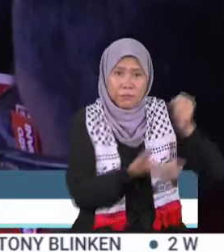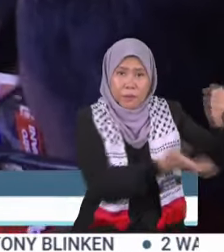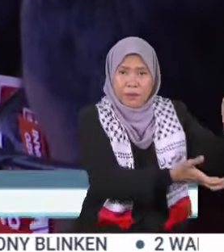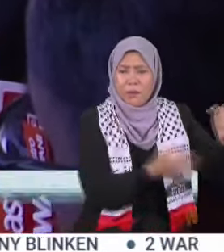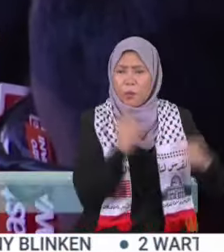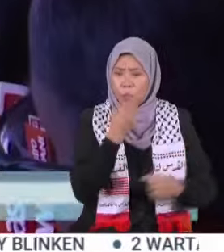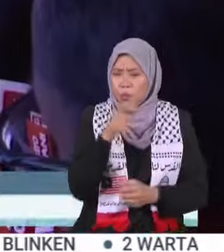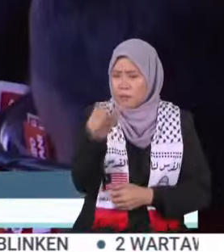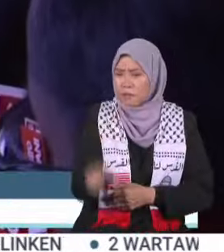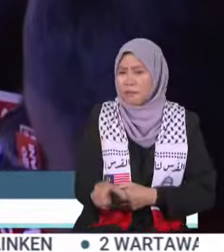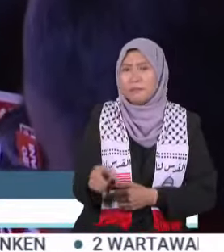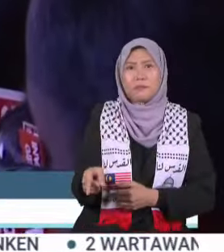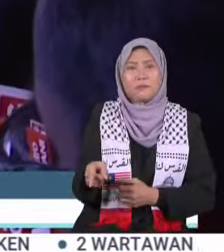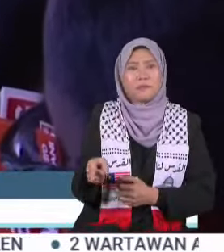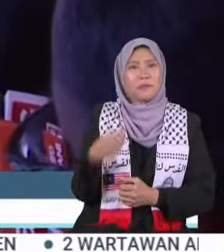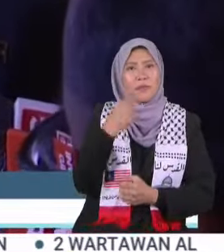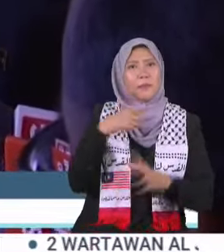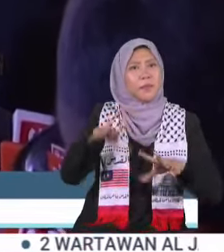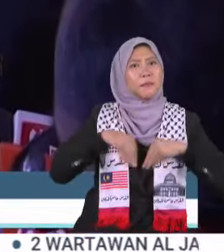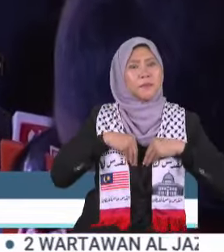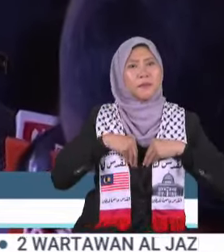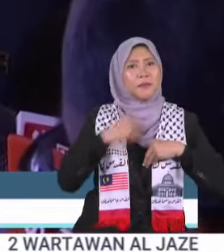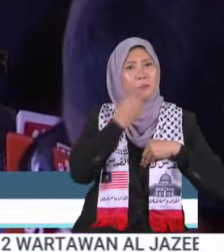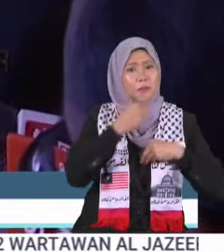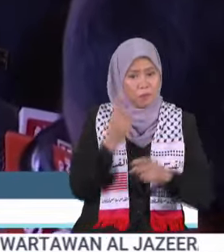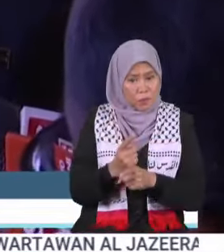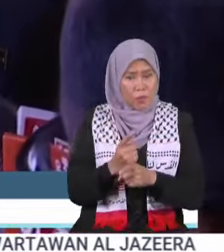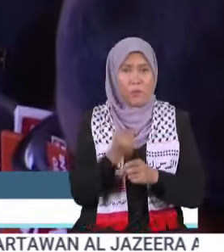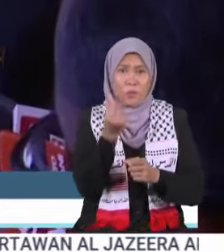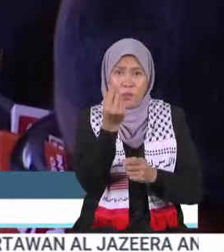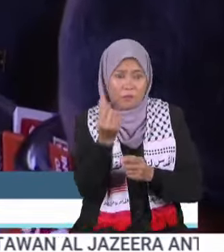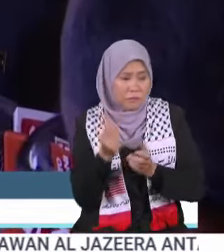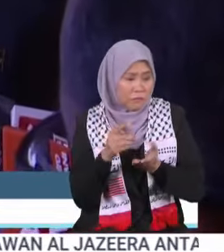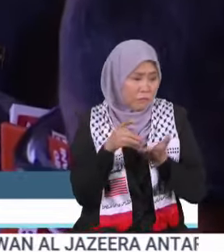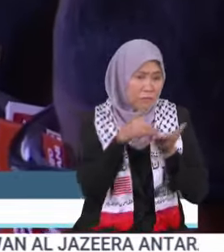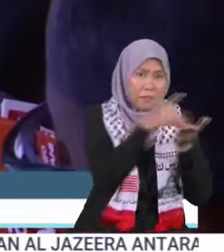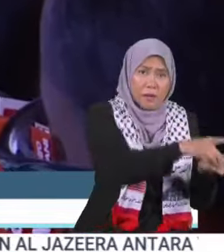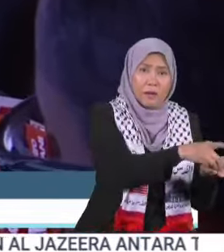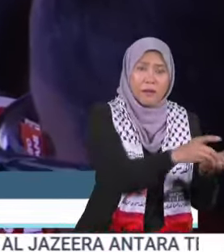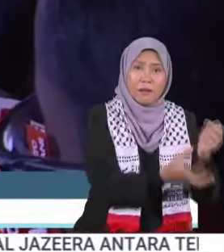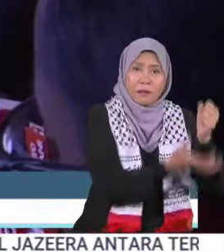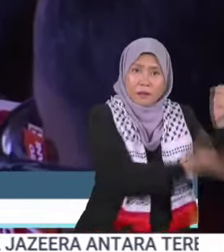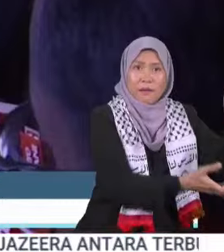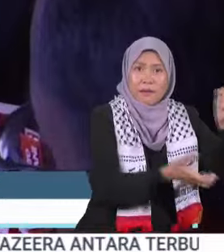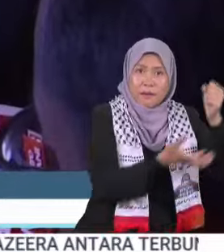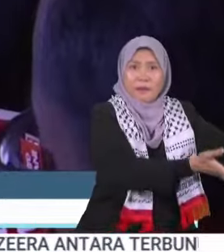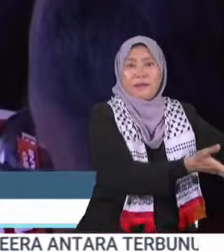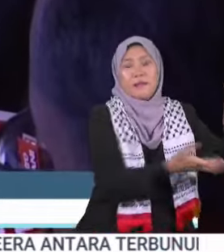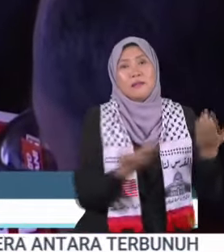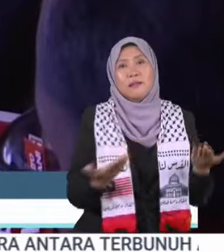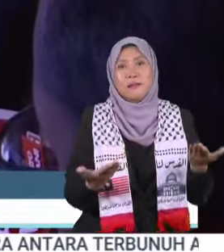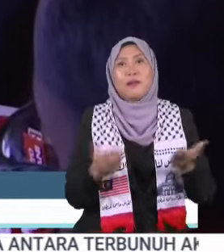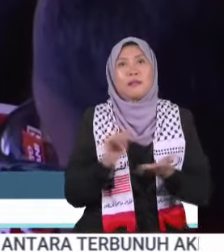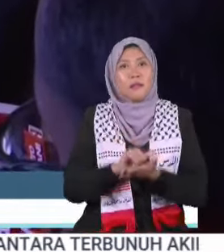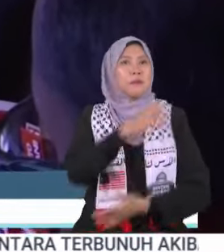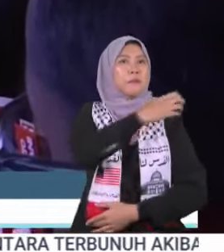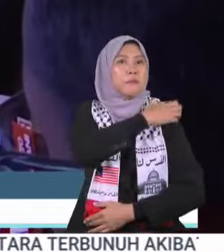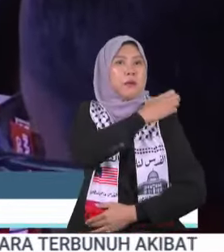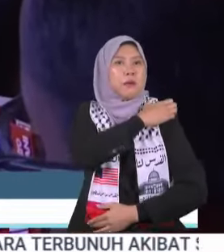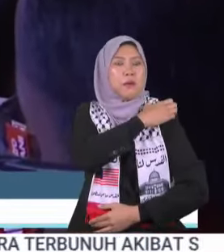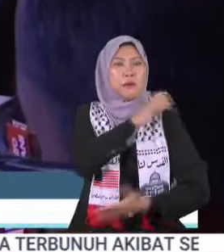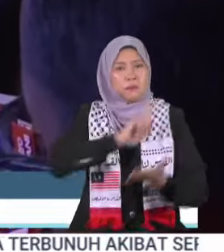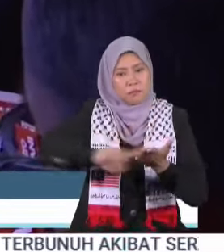siapa recipian siapa penerima betul Atau tidak itu perlu yang dibuat verification oleh pegawai-pegawai